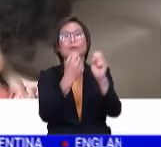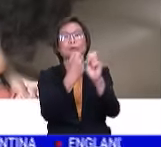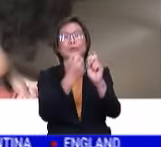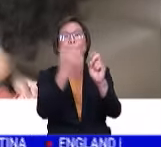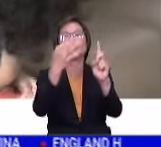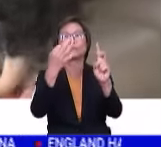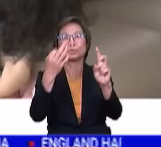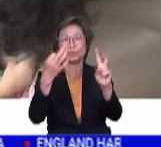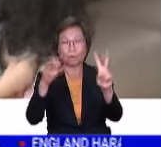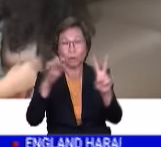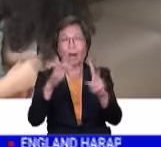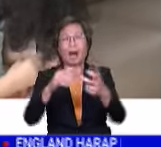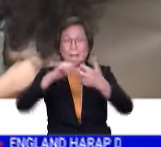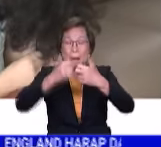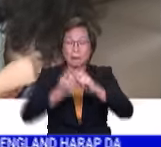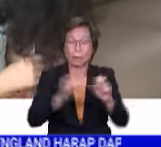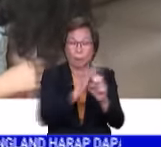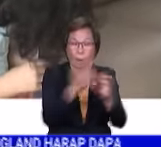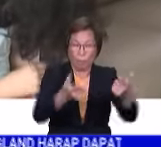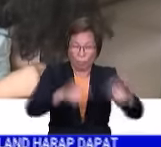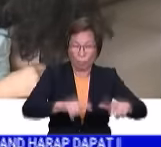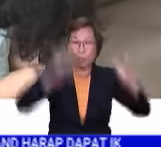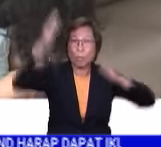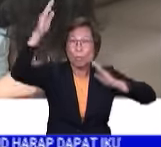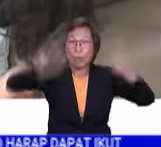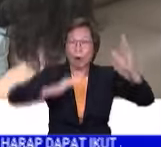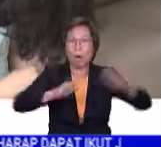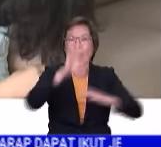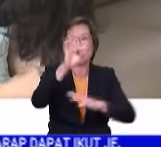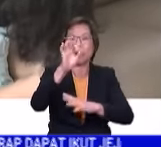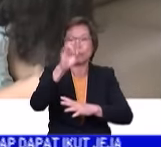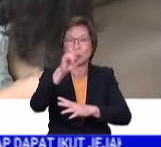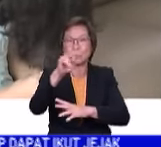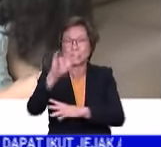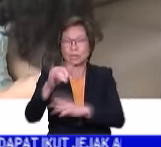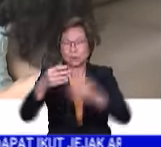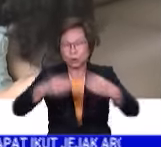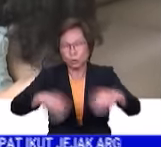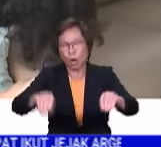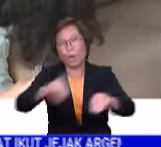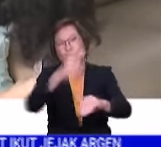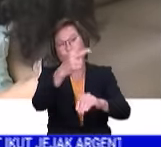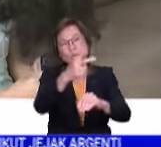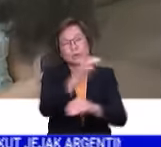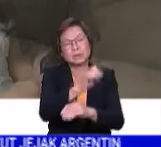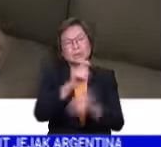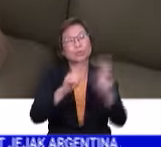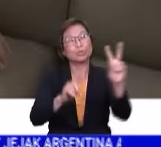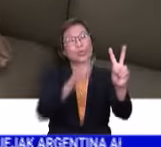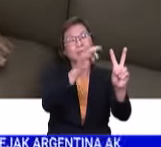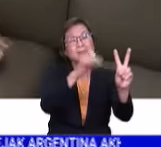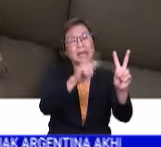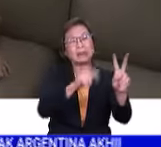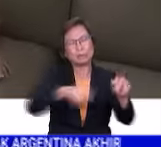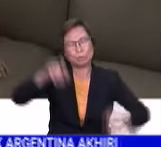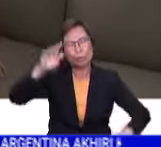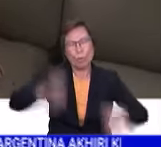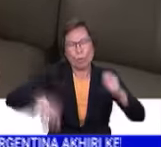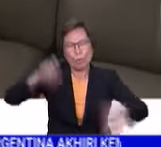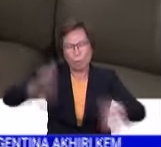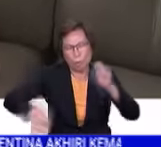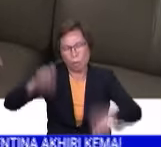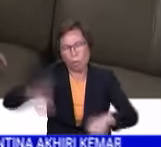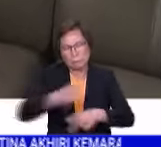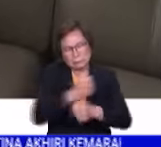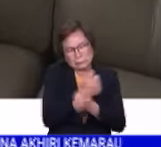diikuti krisis pandemik yang melanda negara. Fendi terpaksa menjual 2 set drum kesayangan selepas